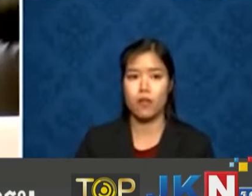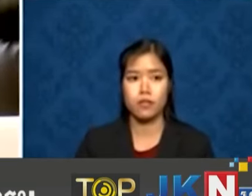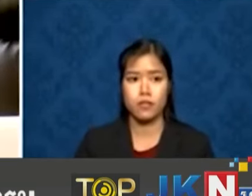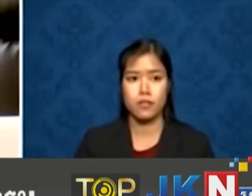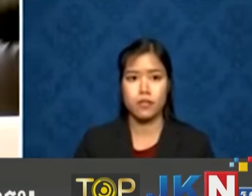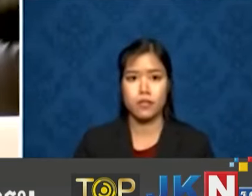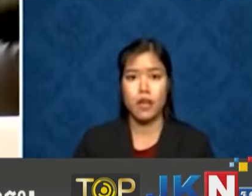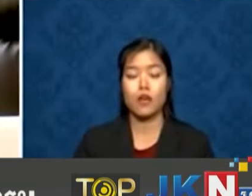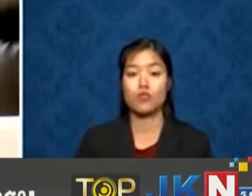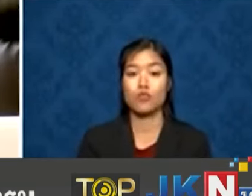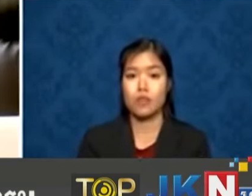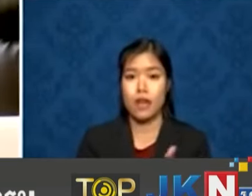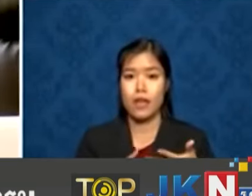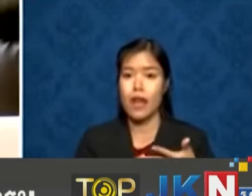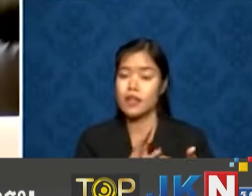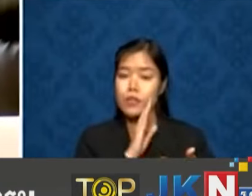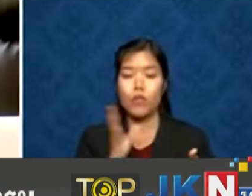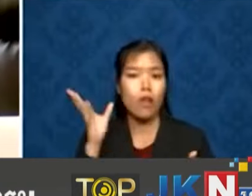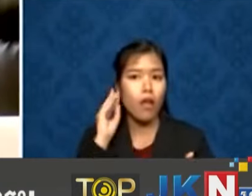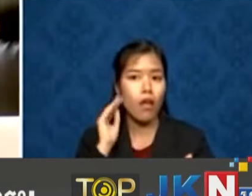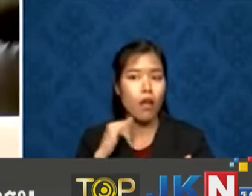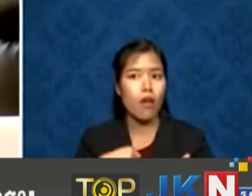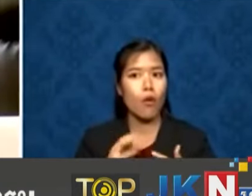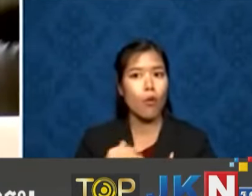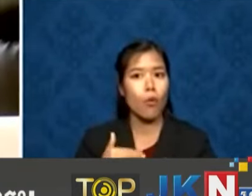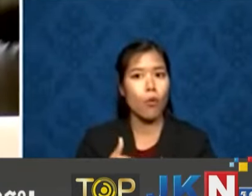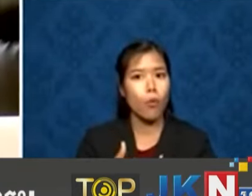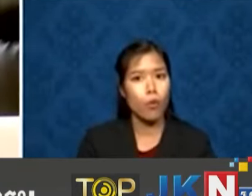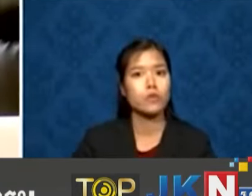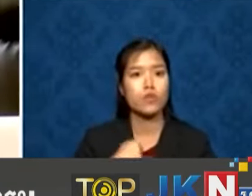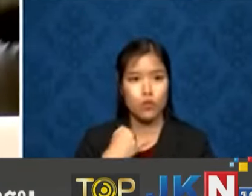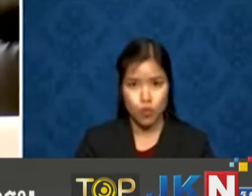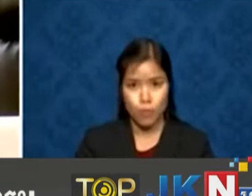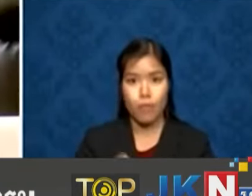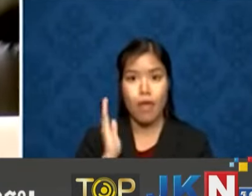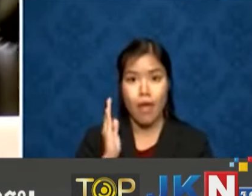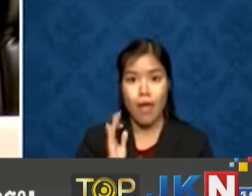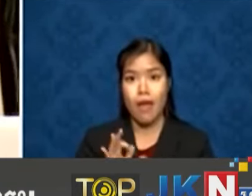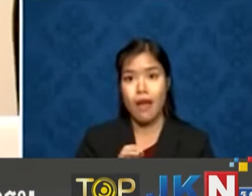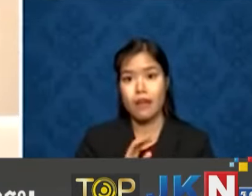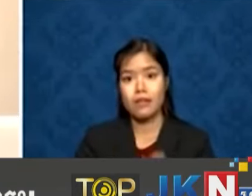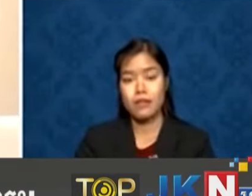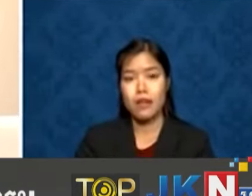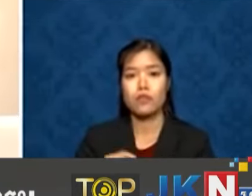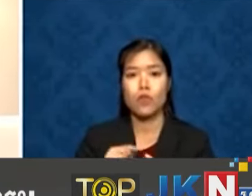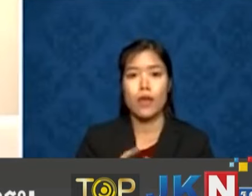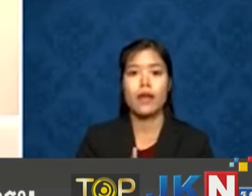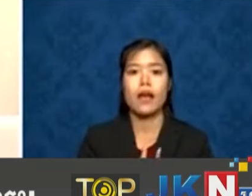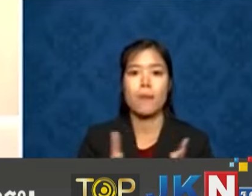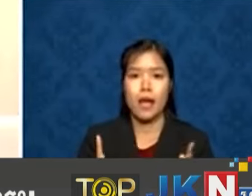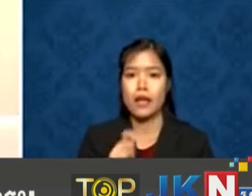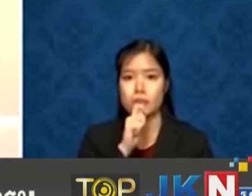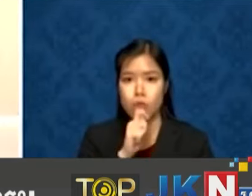ทินก็ถามเลยบอกว่าเฮ้ยเสร็จศึกแล้วจะฆ่าขุนพลเหรอมันไม่ใช่ไงคุณทำอย่างนั้นเขาไม่ได้นะครับเพราะฉะนั้นเนี่ยในพลเนี่ยก็จ